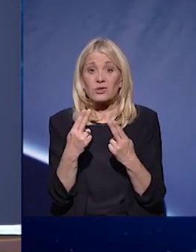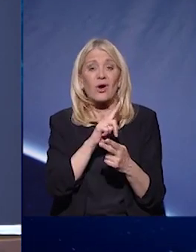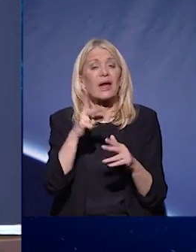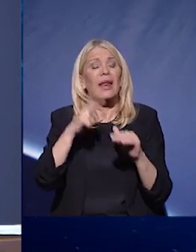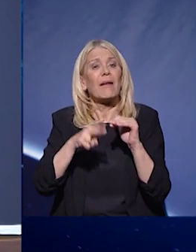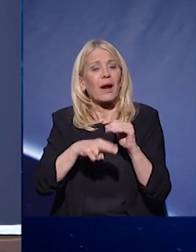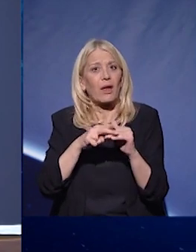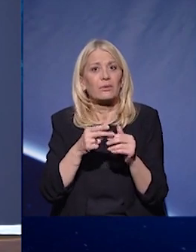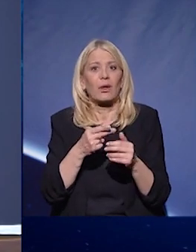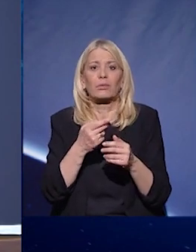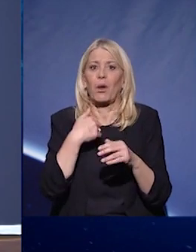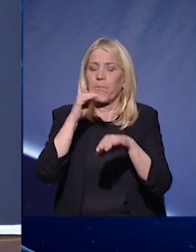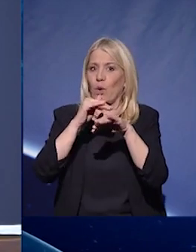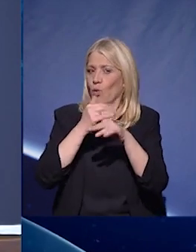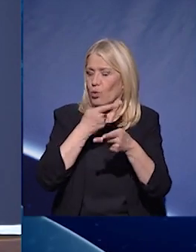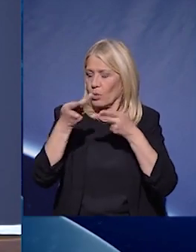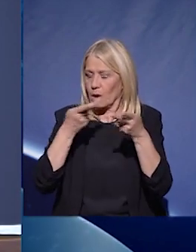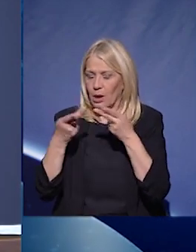neprekidno slati kao poruku.